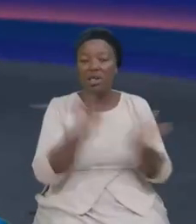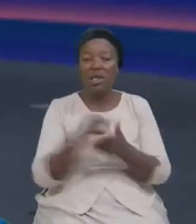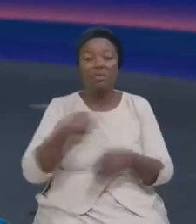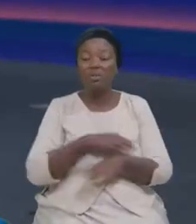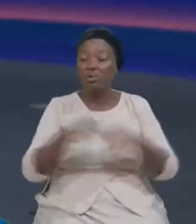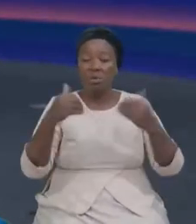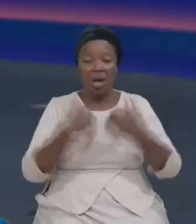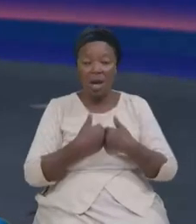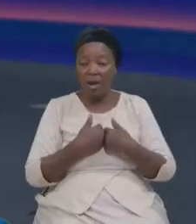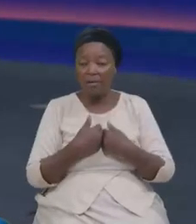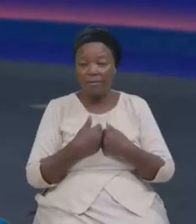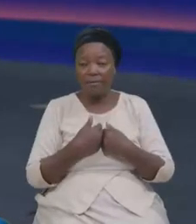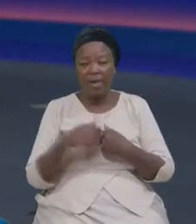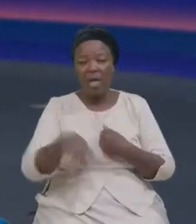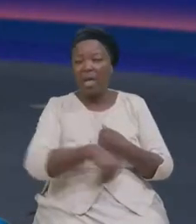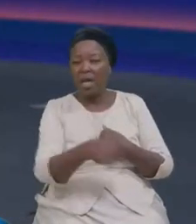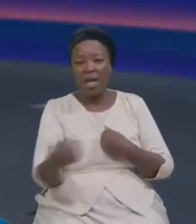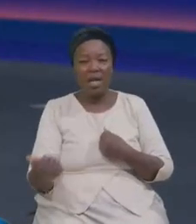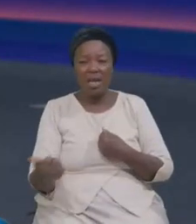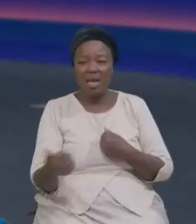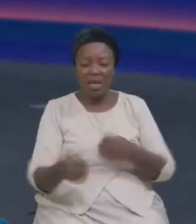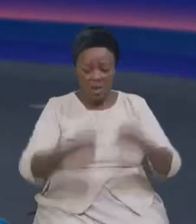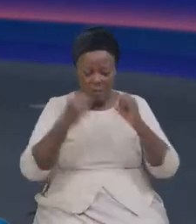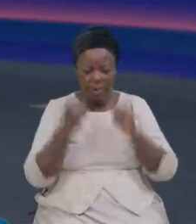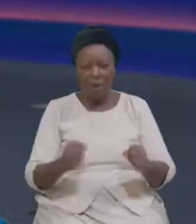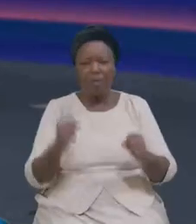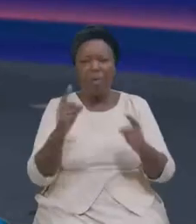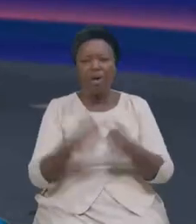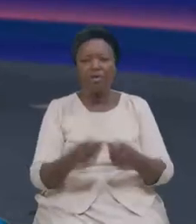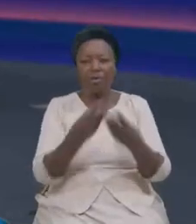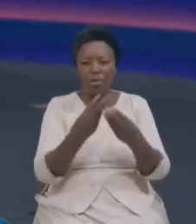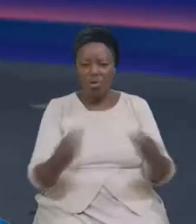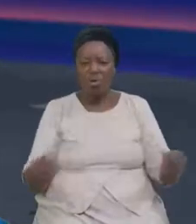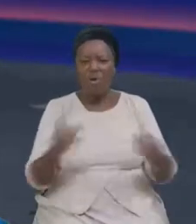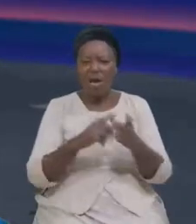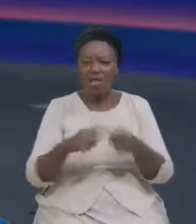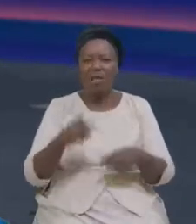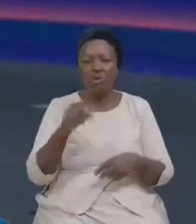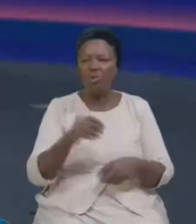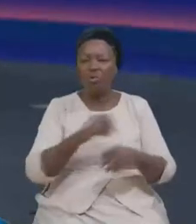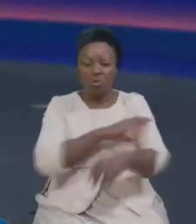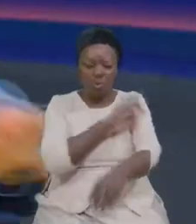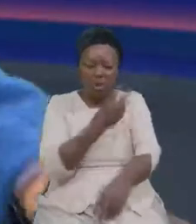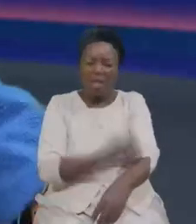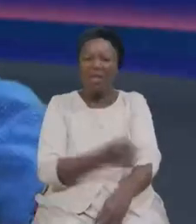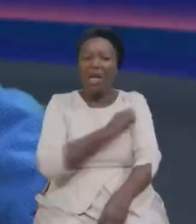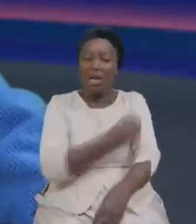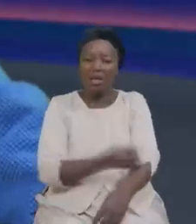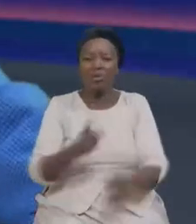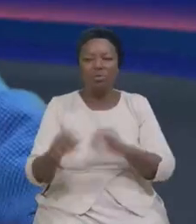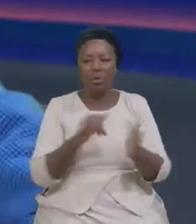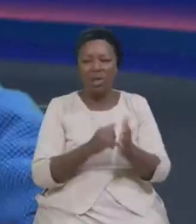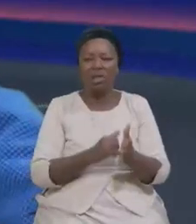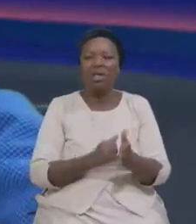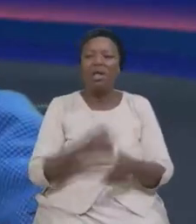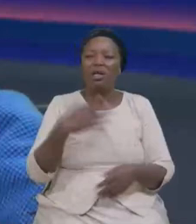lesquels nous n'avons aucune capacité de régler. Et il n'y a aucune force. Peut-être tu as découvert quelque chose de ce genre dans ta vie. Le